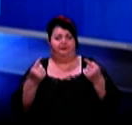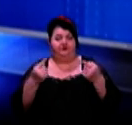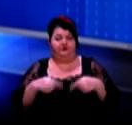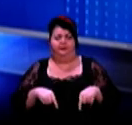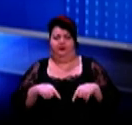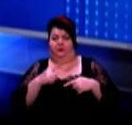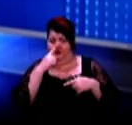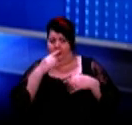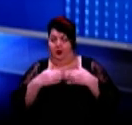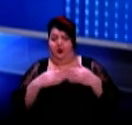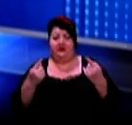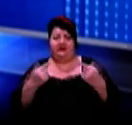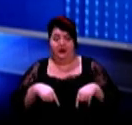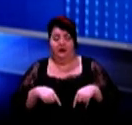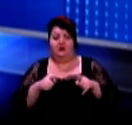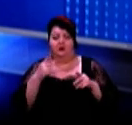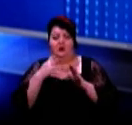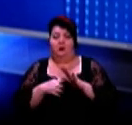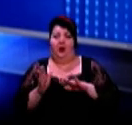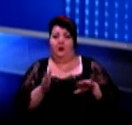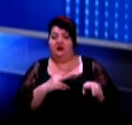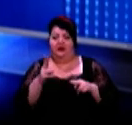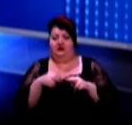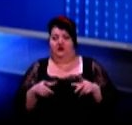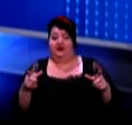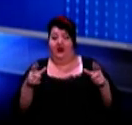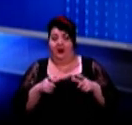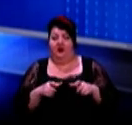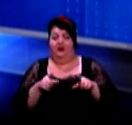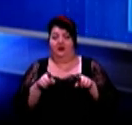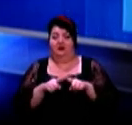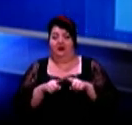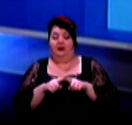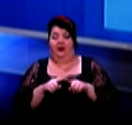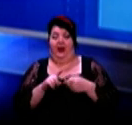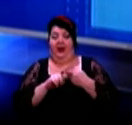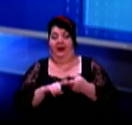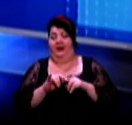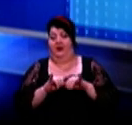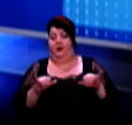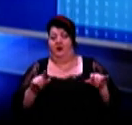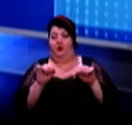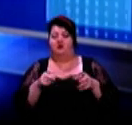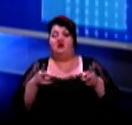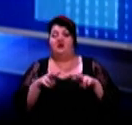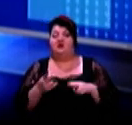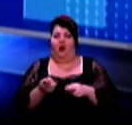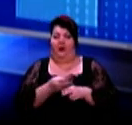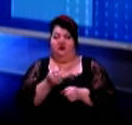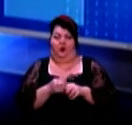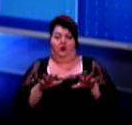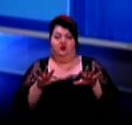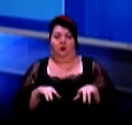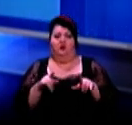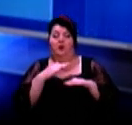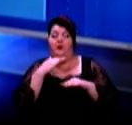грані закриття, вони розуміють, що після закінчення карантину, після закінчення цієї епідемії, вони можуть залишитися без робочого місця. Тому